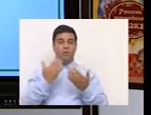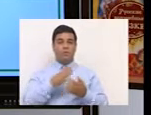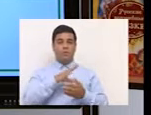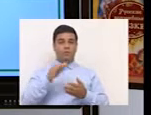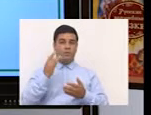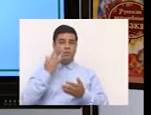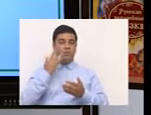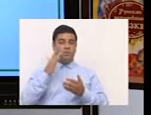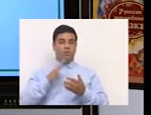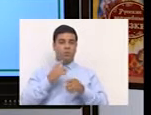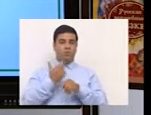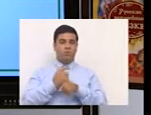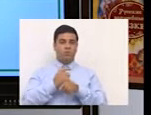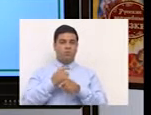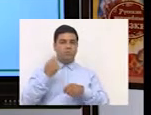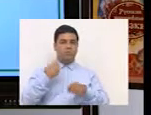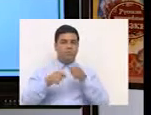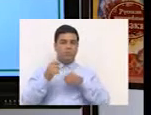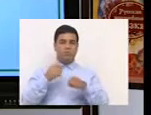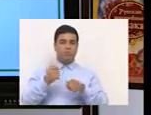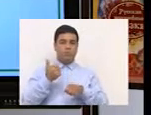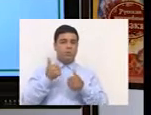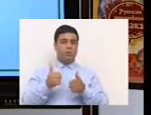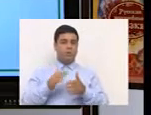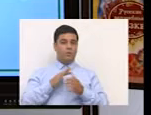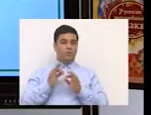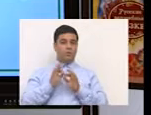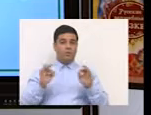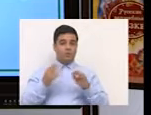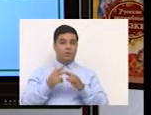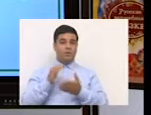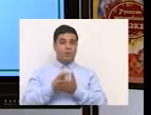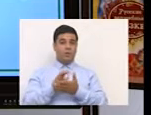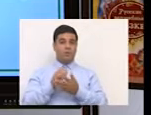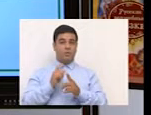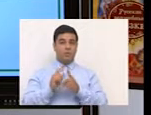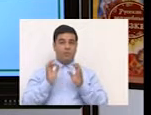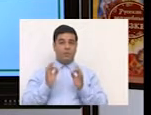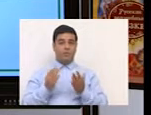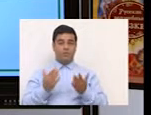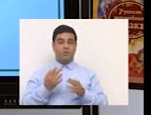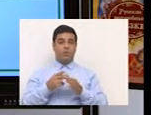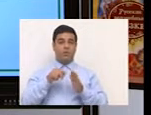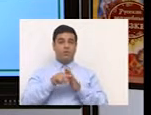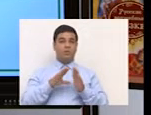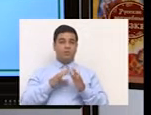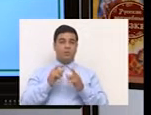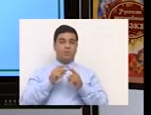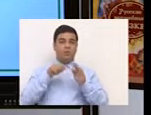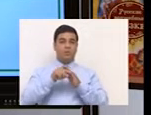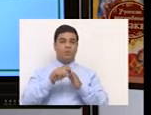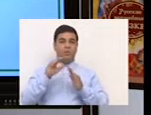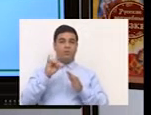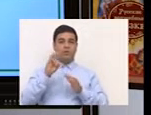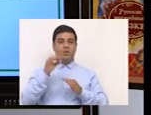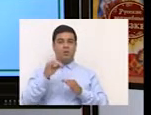всегда шла оживленная торговля. Знакомые слова, правда? То громко предлагали хивинские